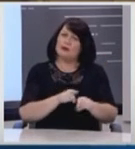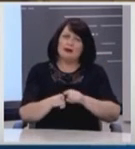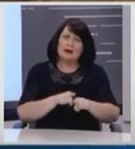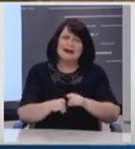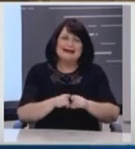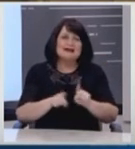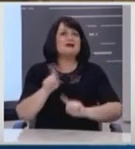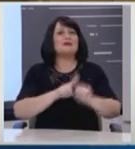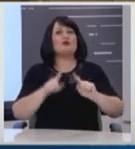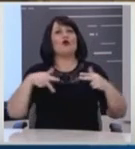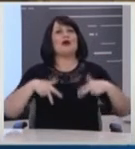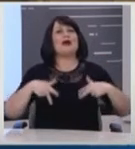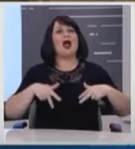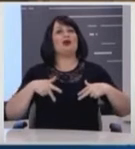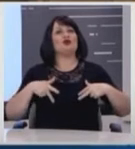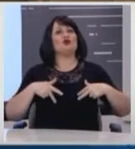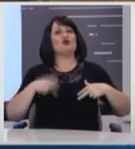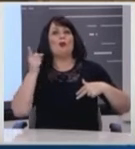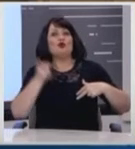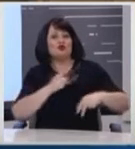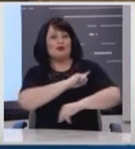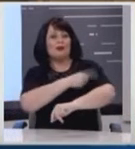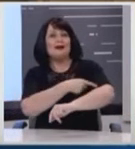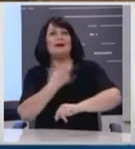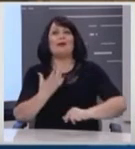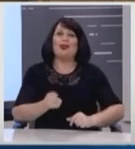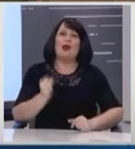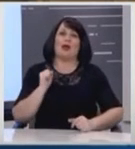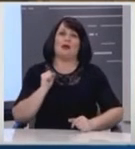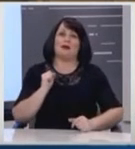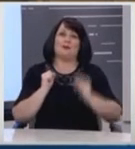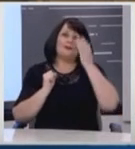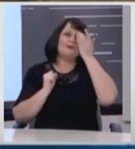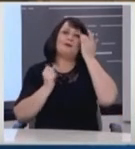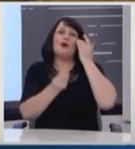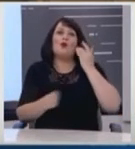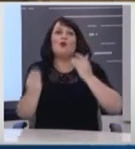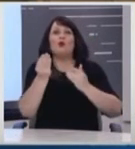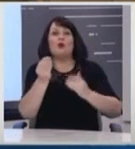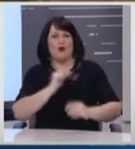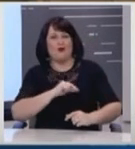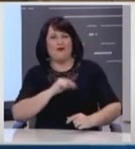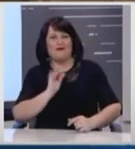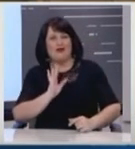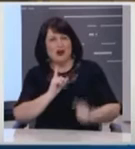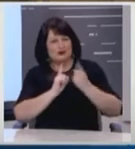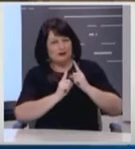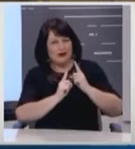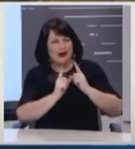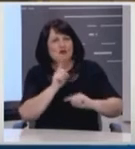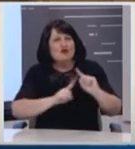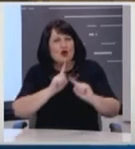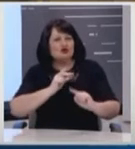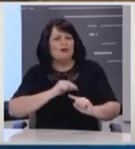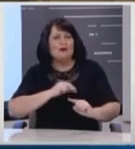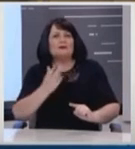το ποια κρατική δύναμη ή κρατικές δυνάμεις βγαίνουν περισσότερο ωφελημένες από τις συμφωνίες και